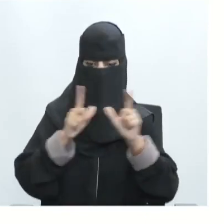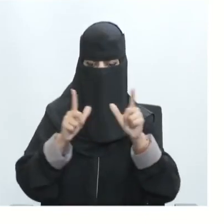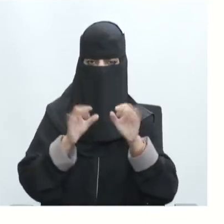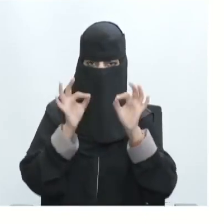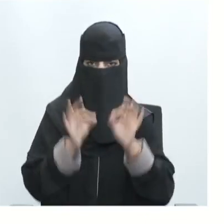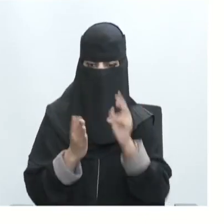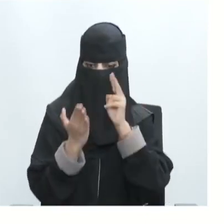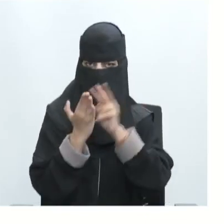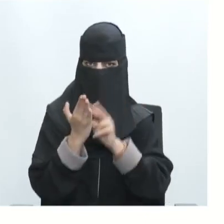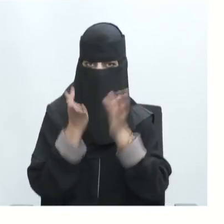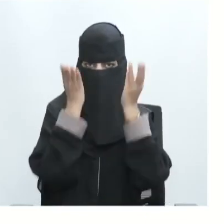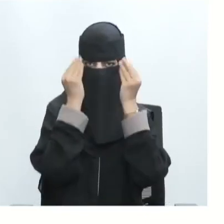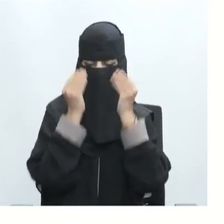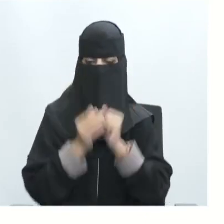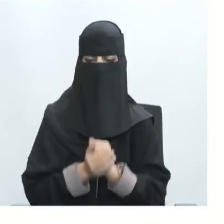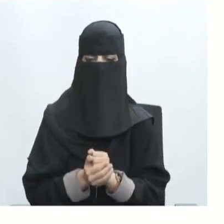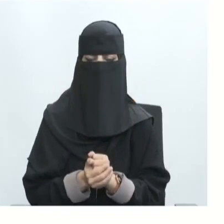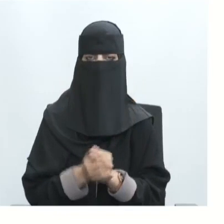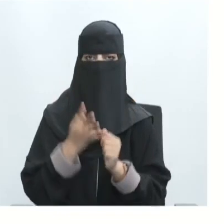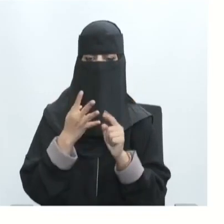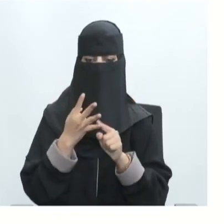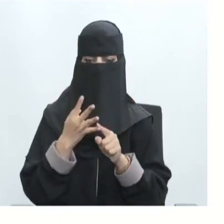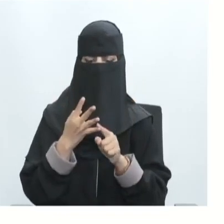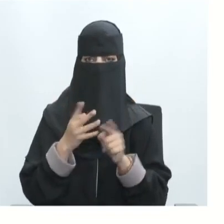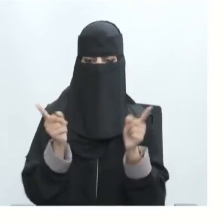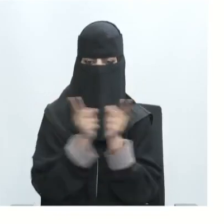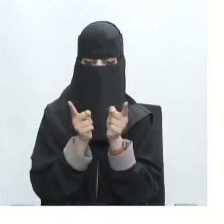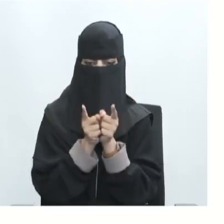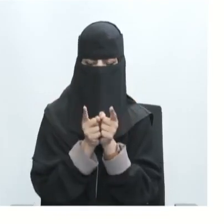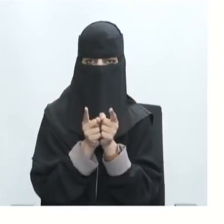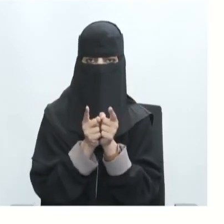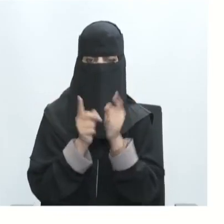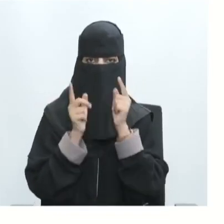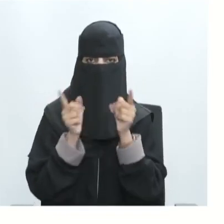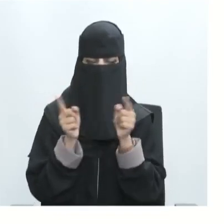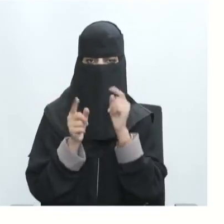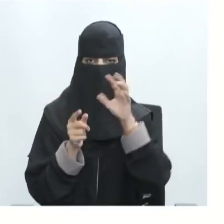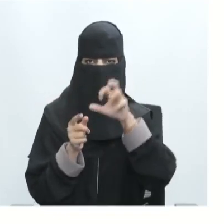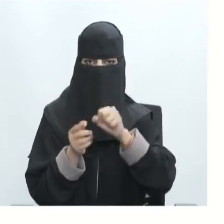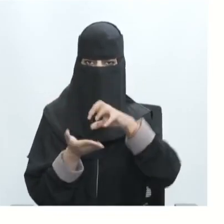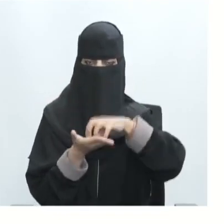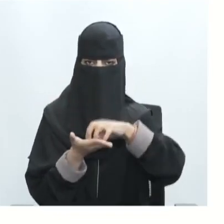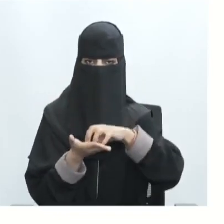منطق الاستقراء العلمي اربعه استخلص منطق الاكتشاف